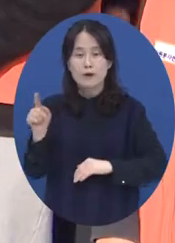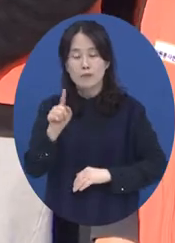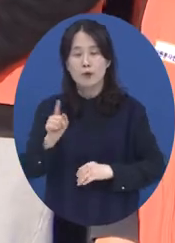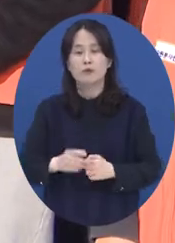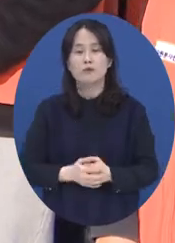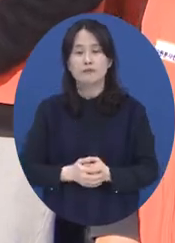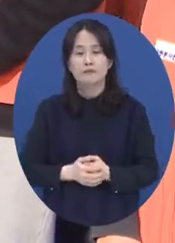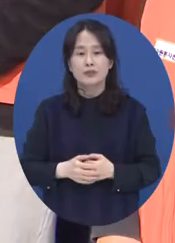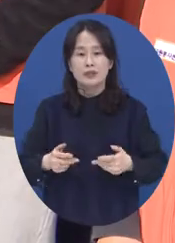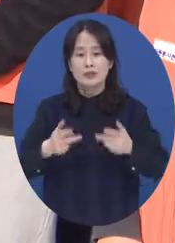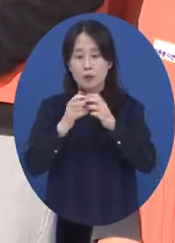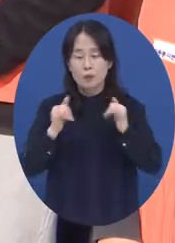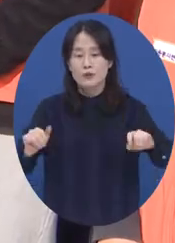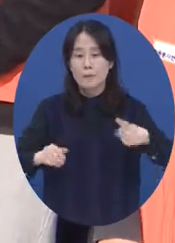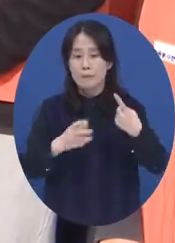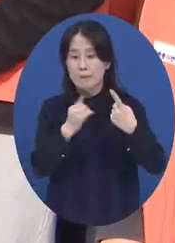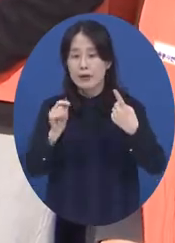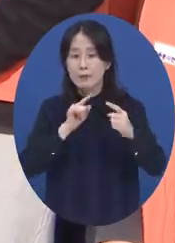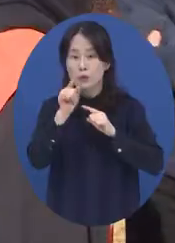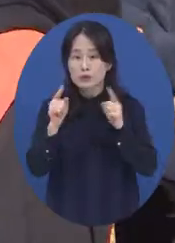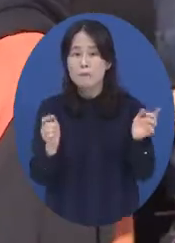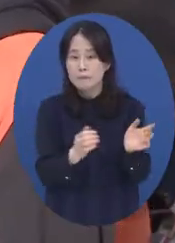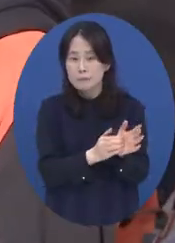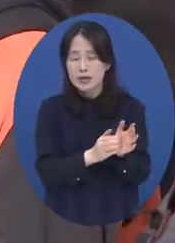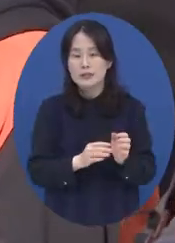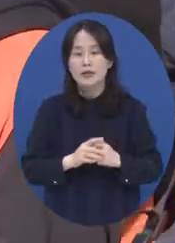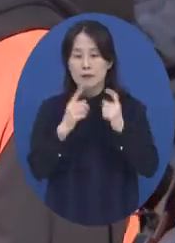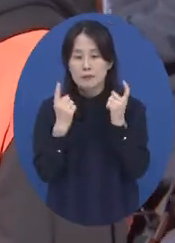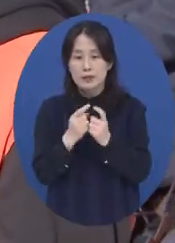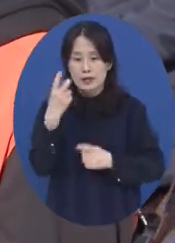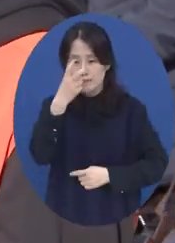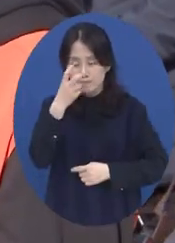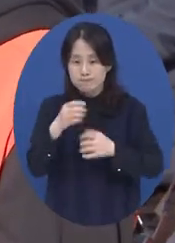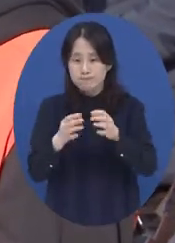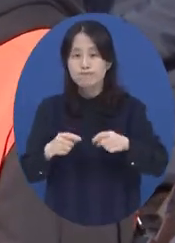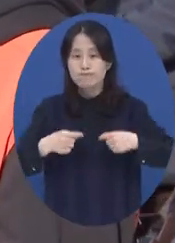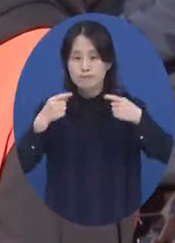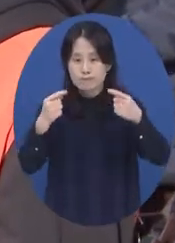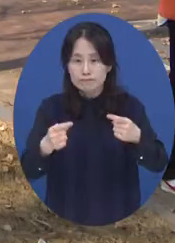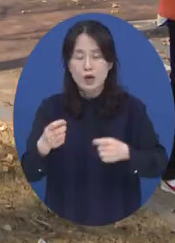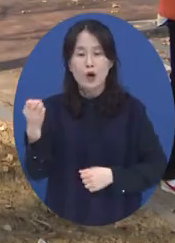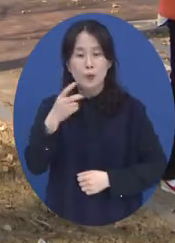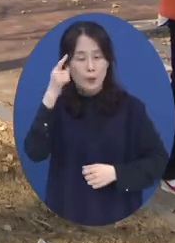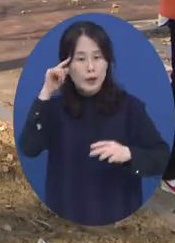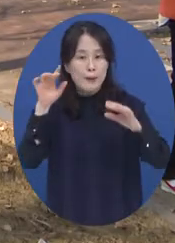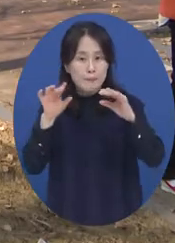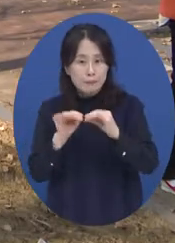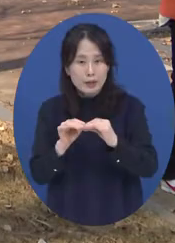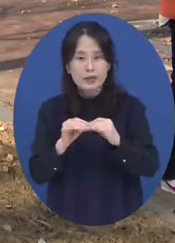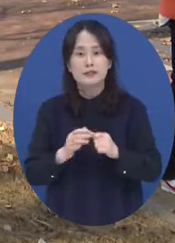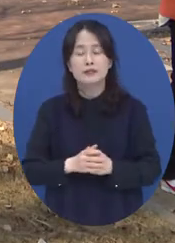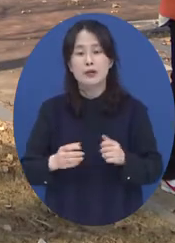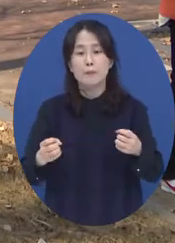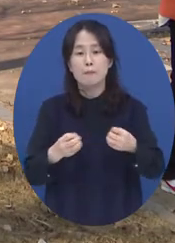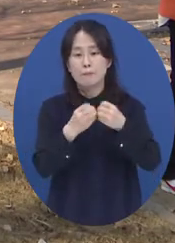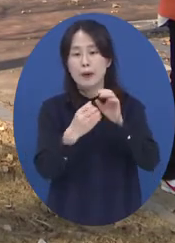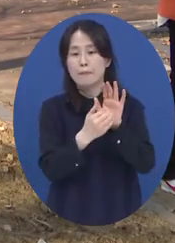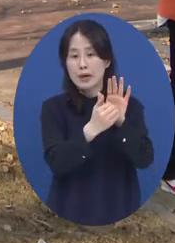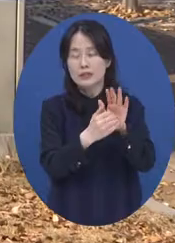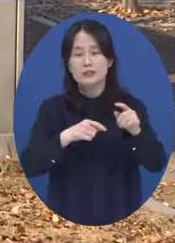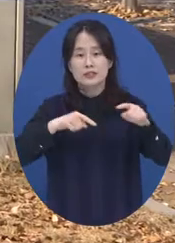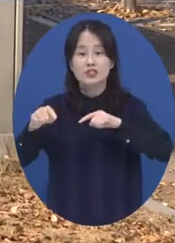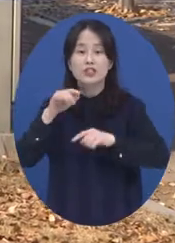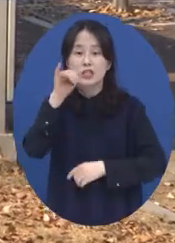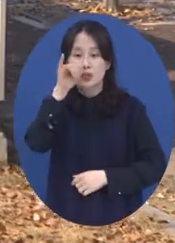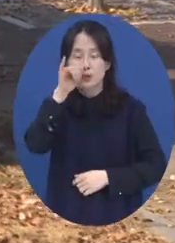3대 추진 전략으로는 이달 중 자원봉사자 100여 명을 모집해 민간 모니터링단이 직접 참여하고 공감하는 조류